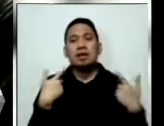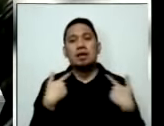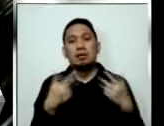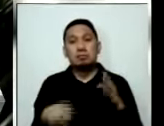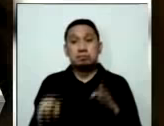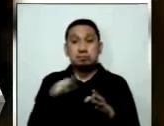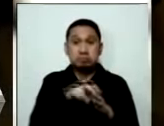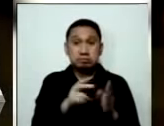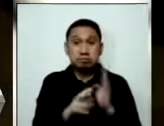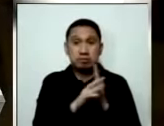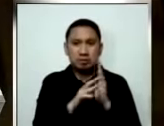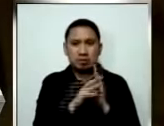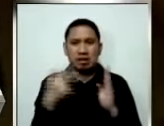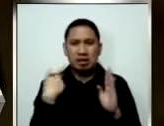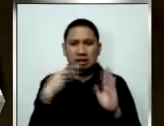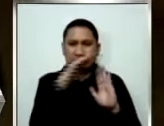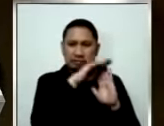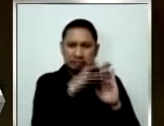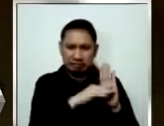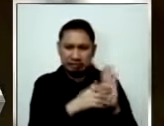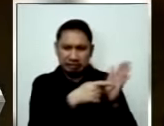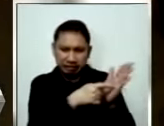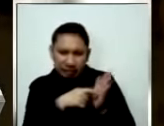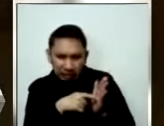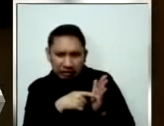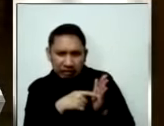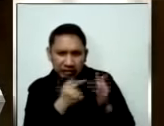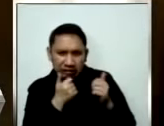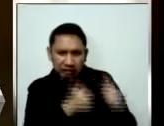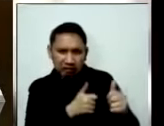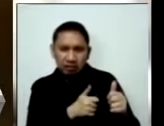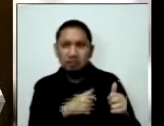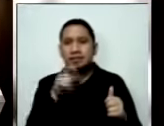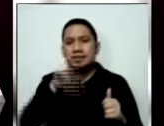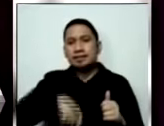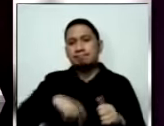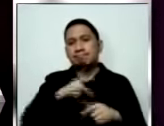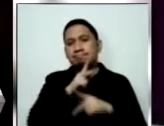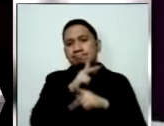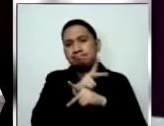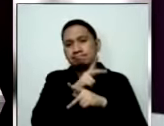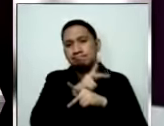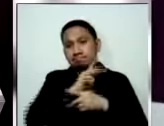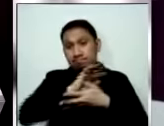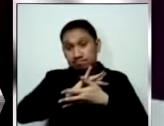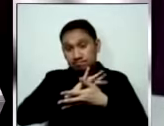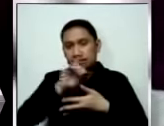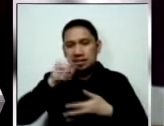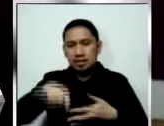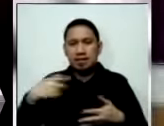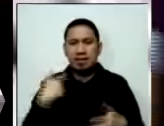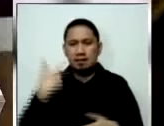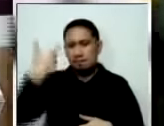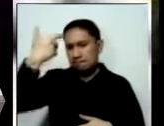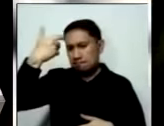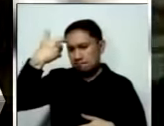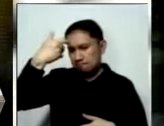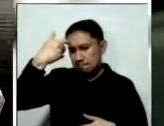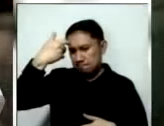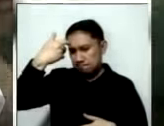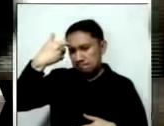kailangang sundin. Bilang bahagi ng pag-iingat sa sakit na COVID-19, bawat pasahero kailangan dumaan sa temperature check. Ang kanilang mode